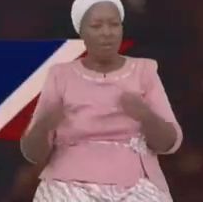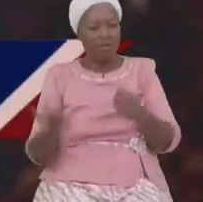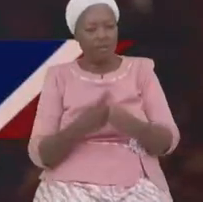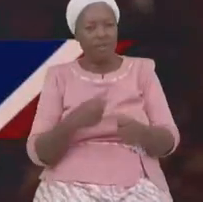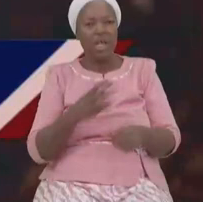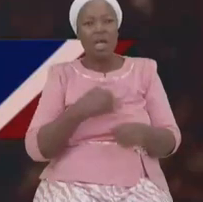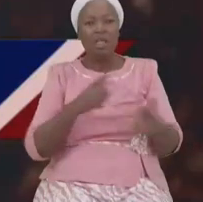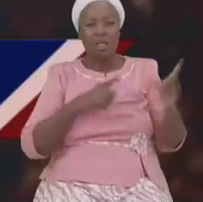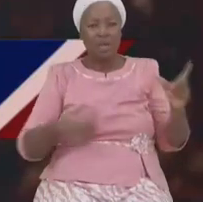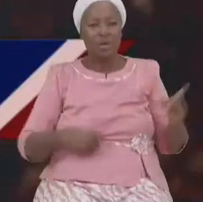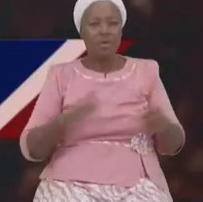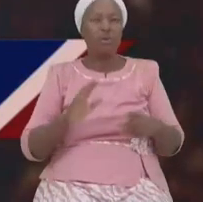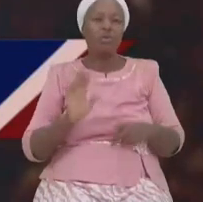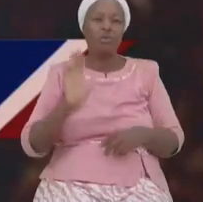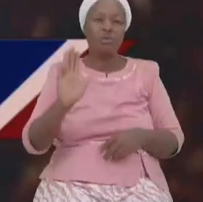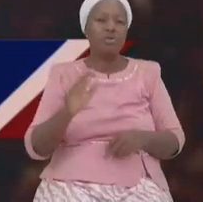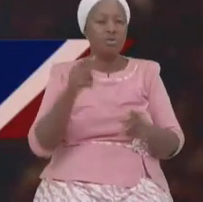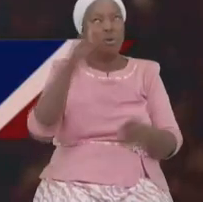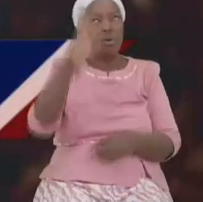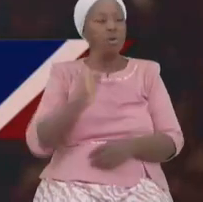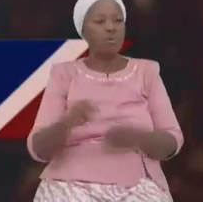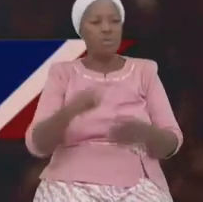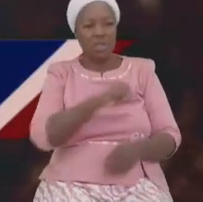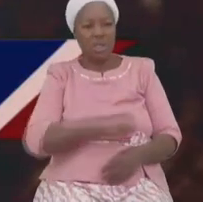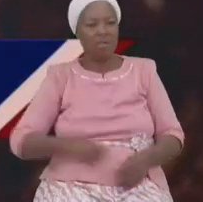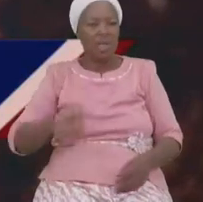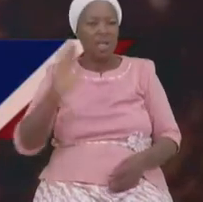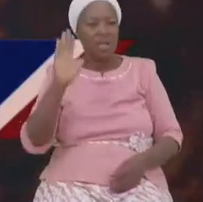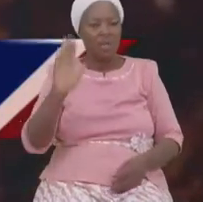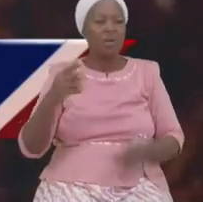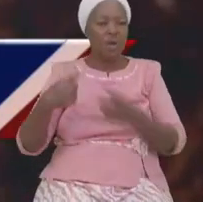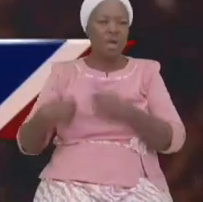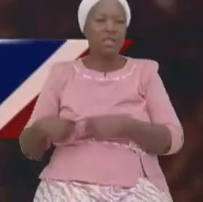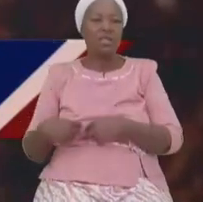Dieu circoncira ton cœur. Ça veut dire